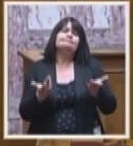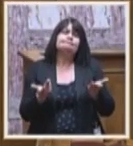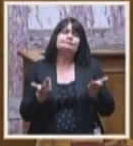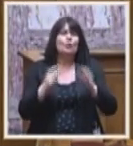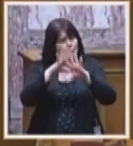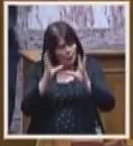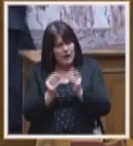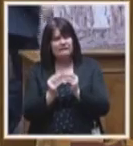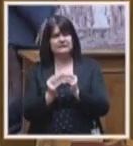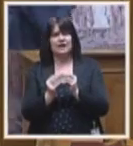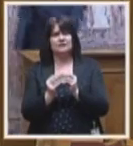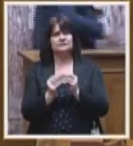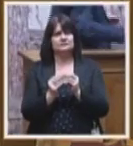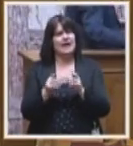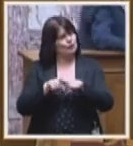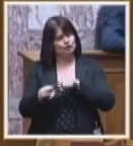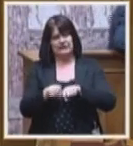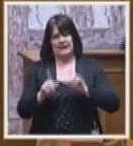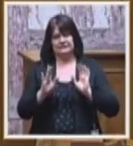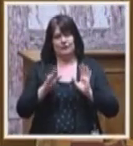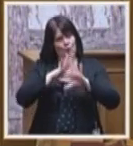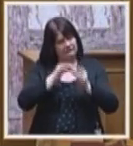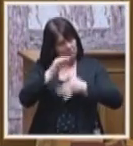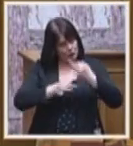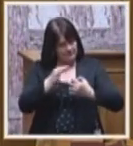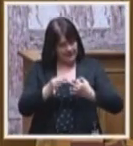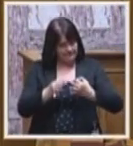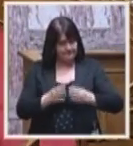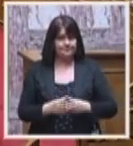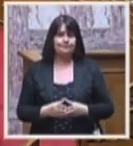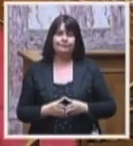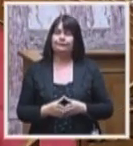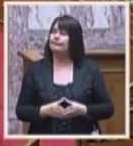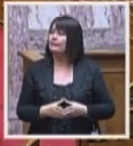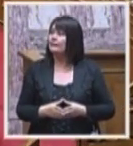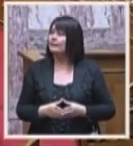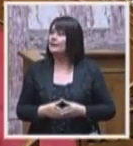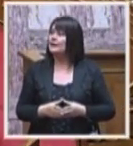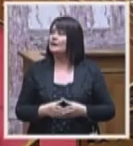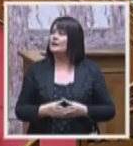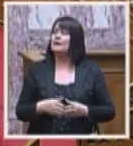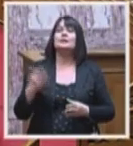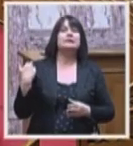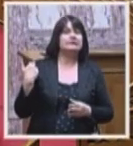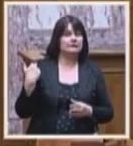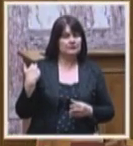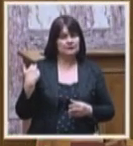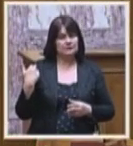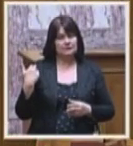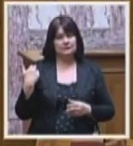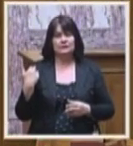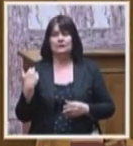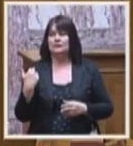οποία μίλησα προηγουμένως. Την Τετάρτη, λοιπόν, ναι, έκανα, αγαπητοί συνάδελφοι, μια